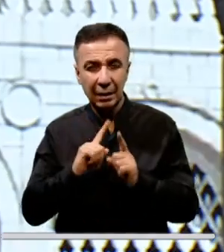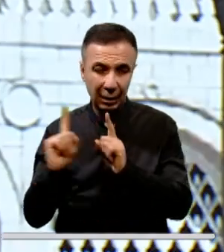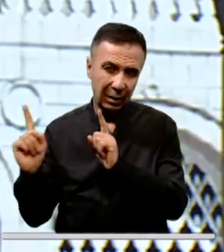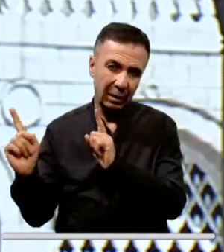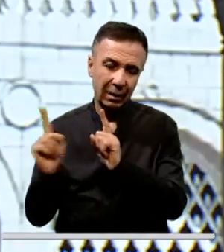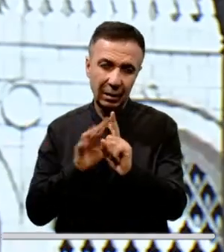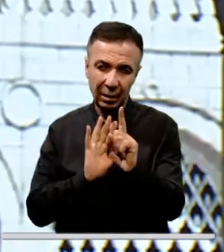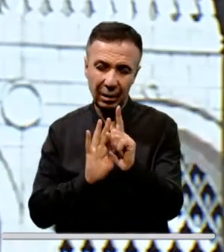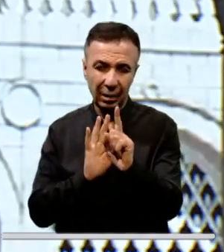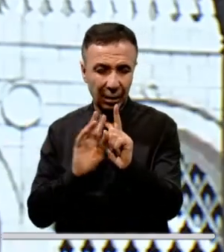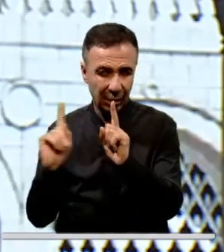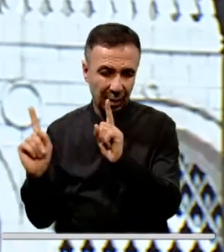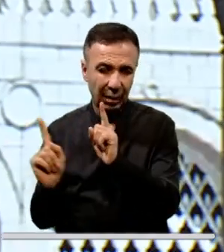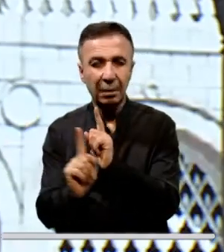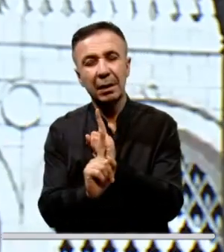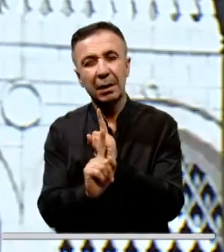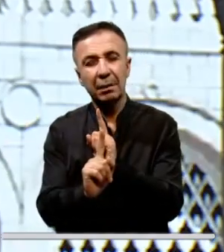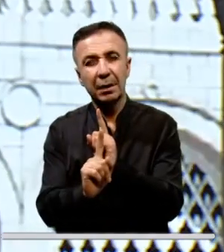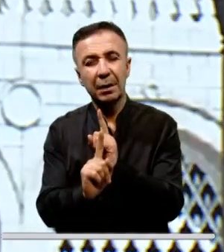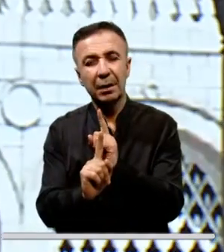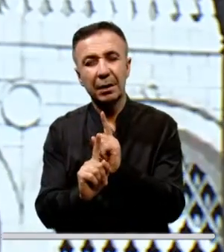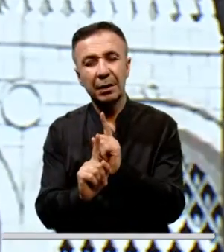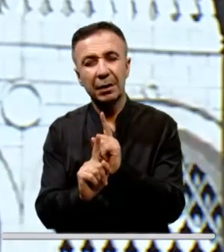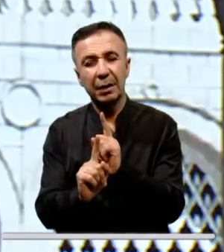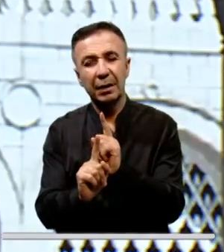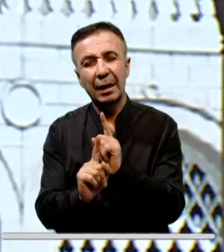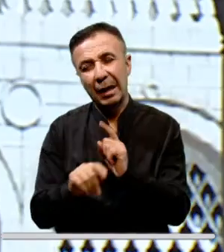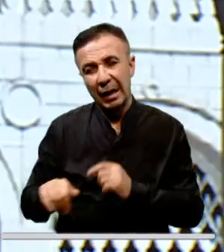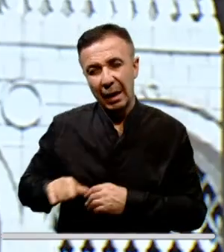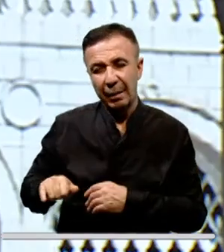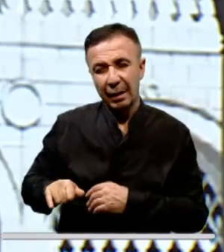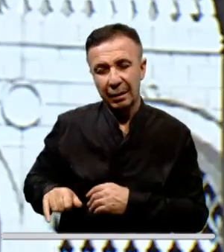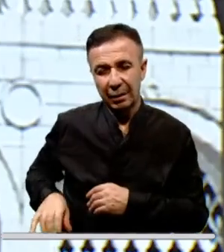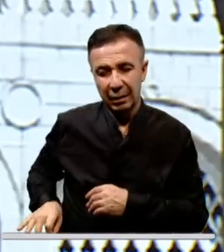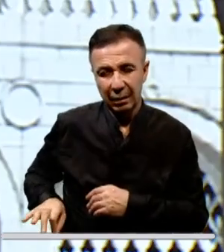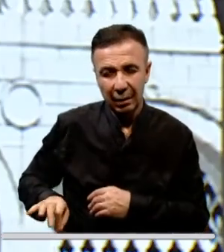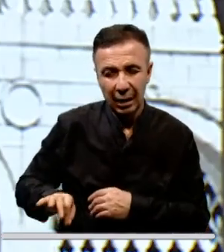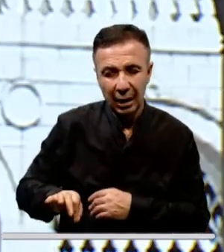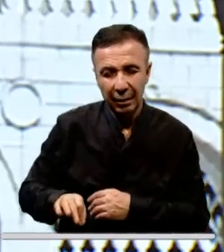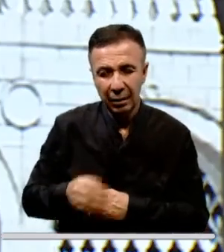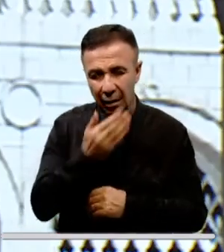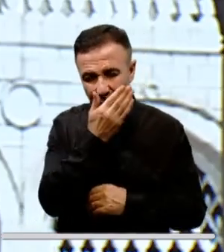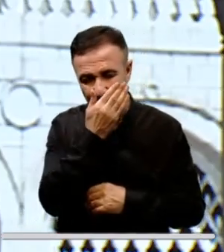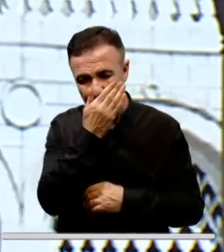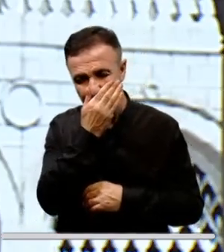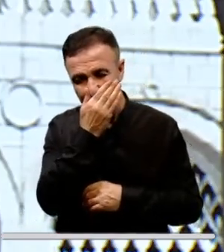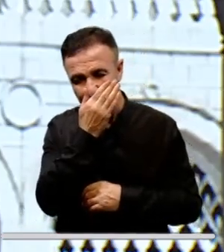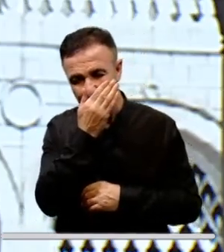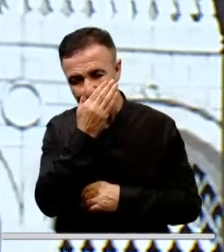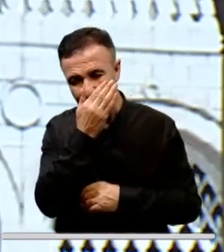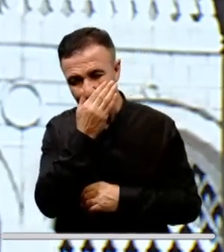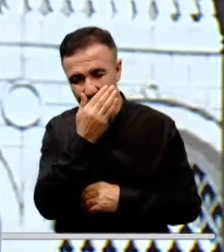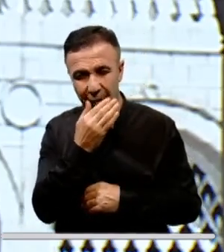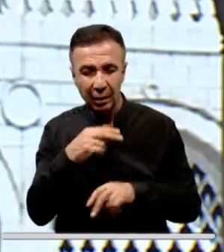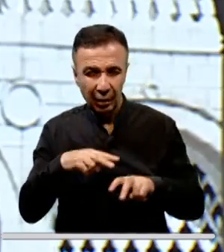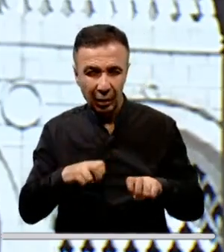birisini yerinize şöyle çekebilirsiniz Veya siz burnunuz kanadı gibi yaparak oturunca